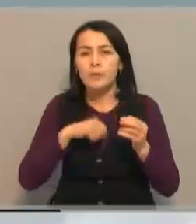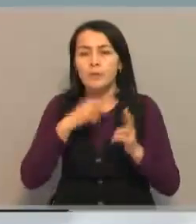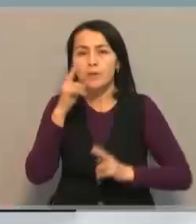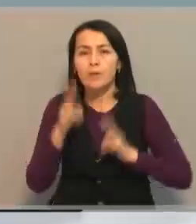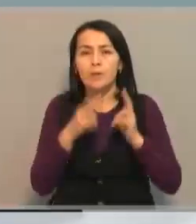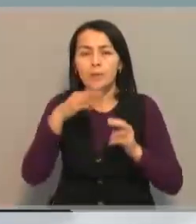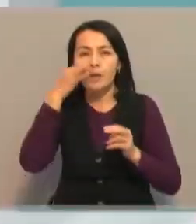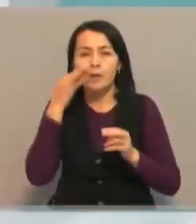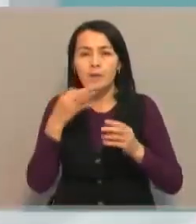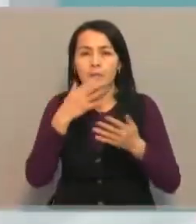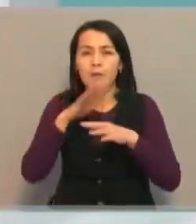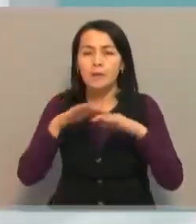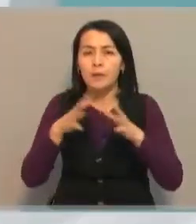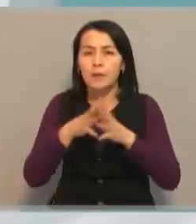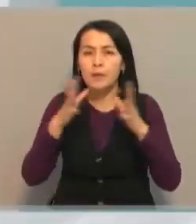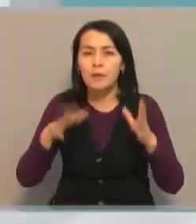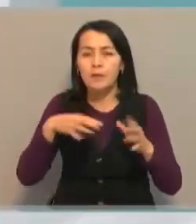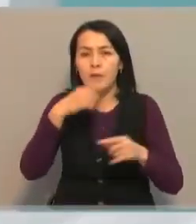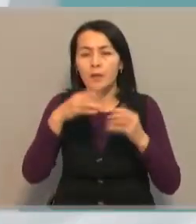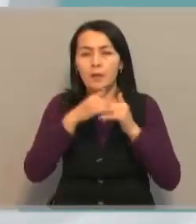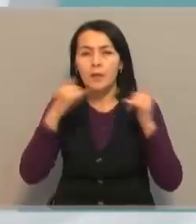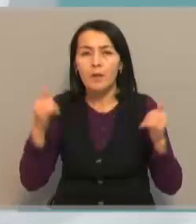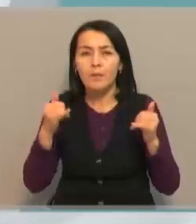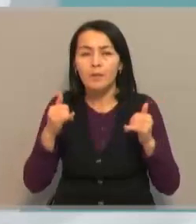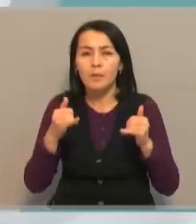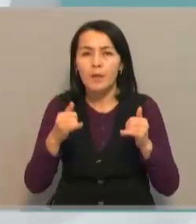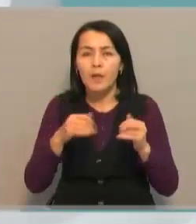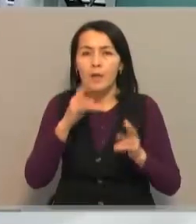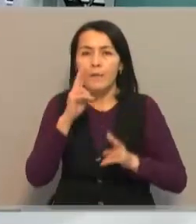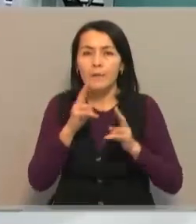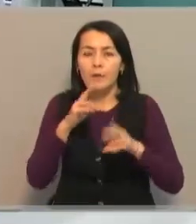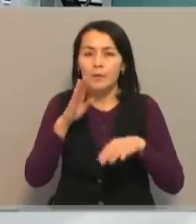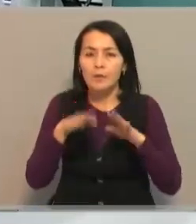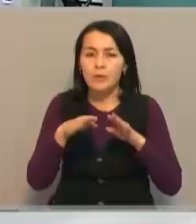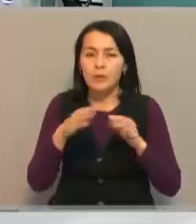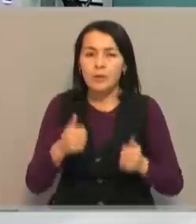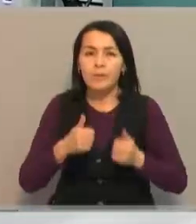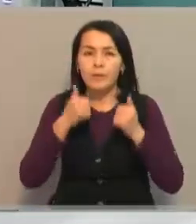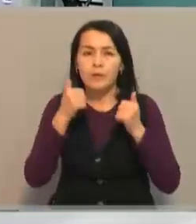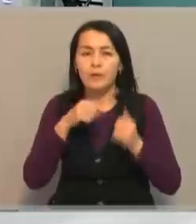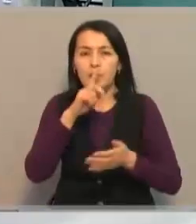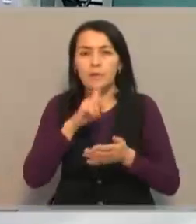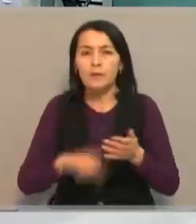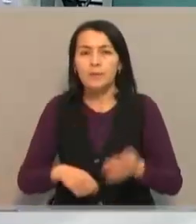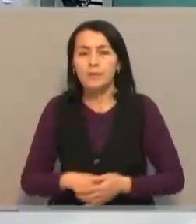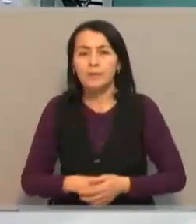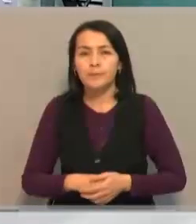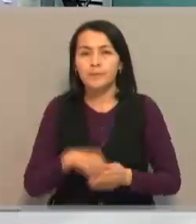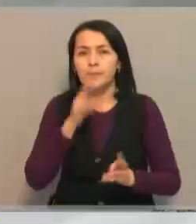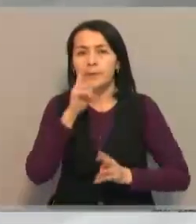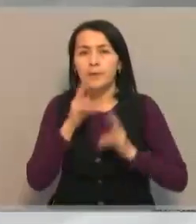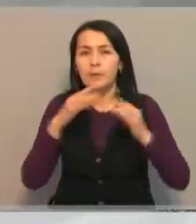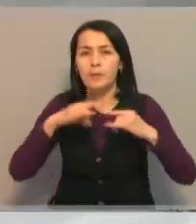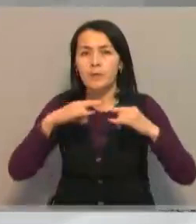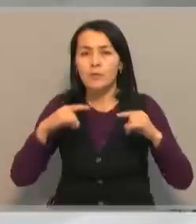бұл тәжірибе техниканы жақсартып, дәрігерлердің жаңалықты игеруге деген құлшынысын арттыратынына сенімді. Операциялық